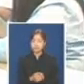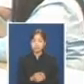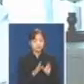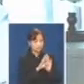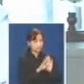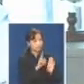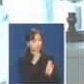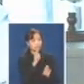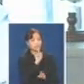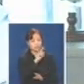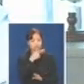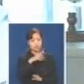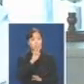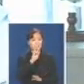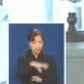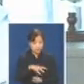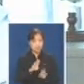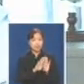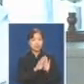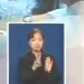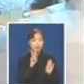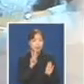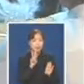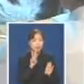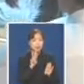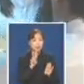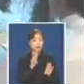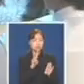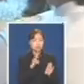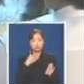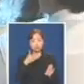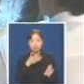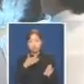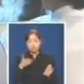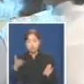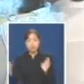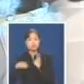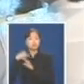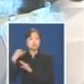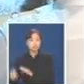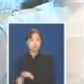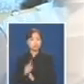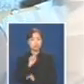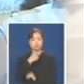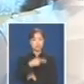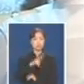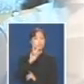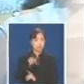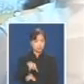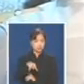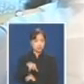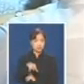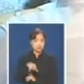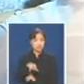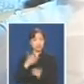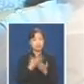แรก 16,000 บาทแล้วเทอมต่อไปตลอดจนจบปีการศึกษา 12,000 บาทแล้วก็ค่า